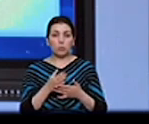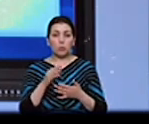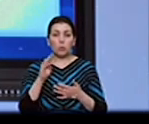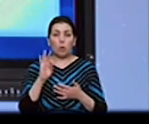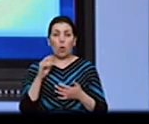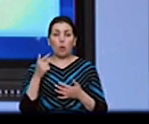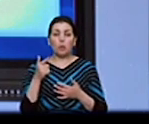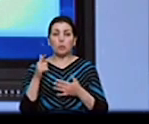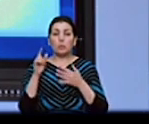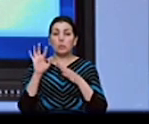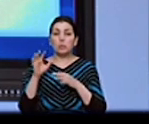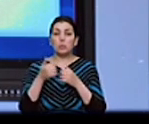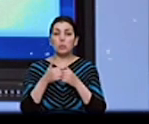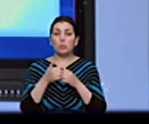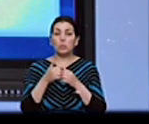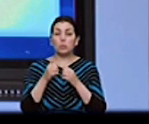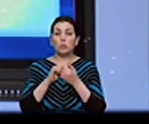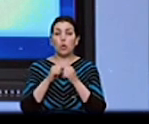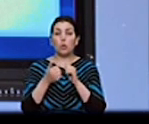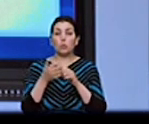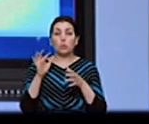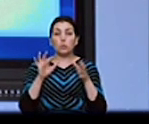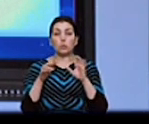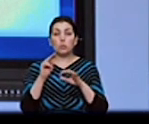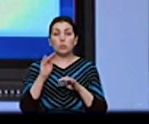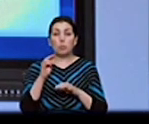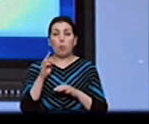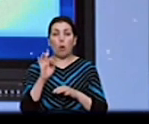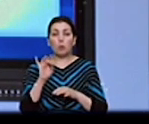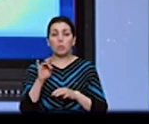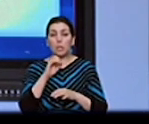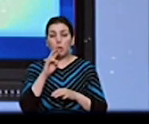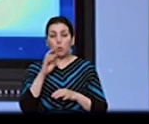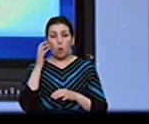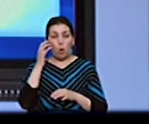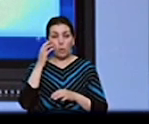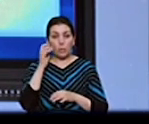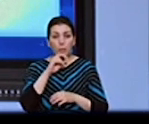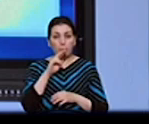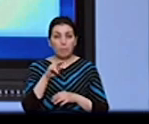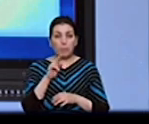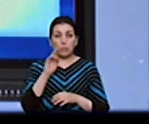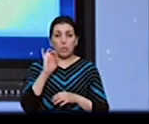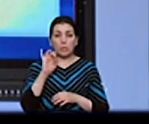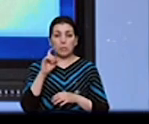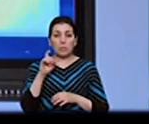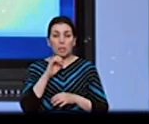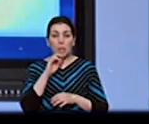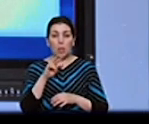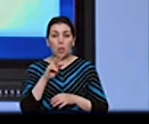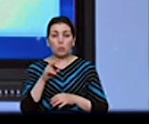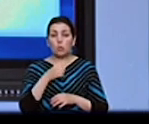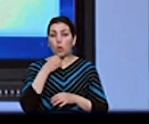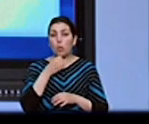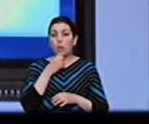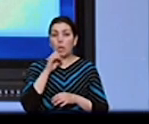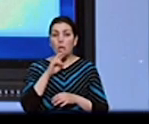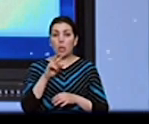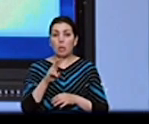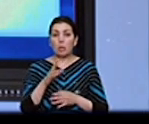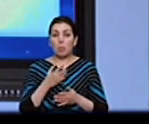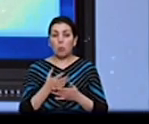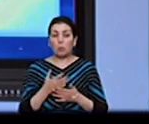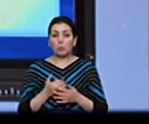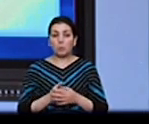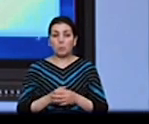Tog' yonbag'irlaridagi toshlar orasida chipor ilon, qora ilon, charx ilon kabi katta ilonlar uchrar